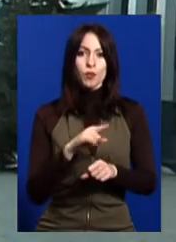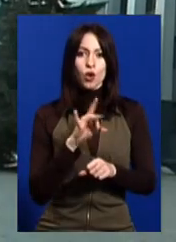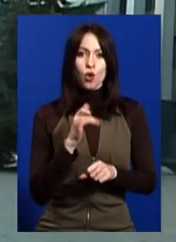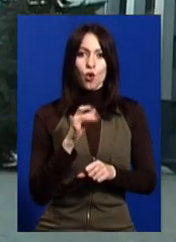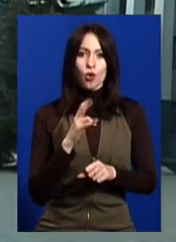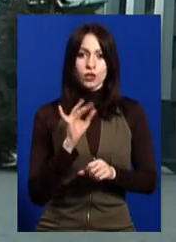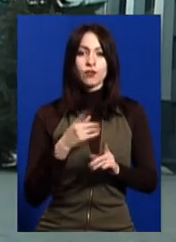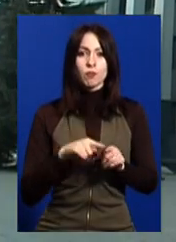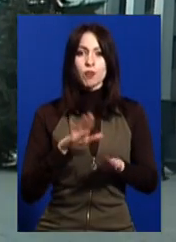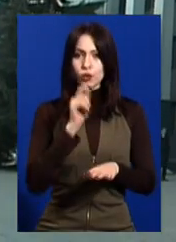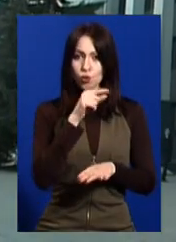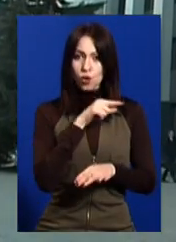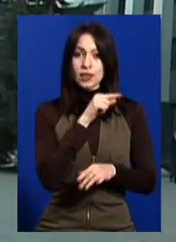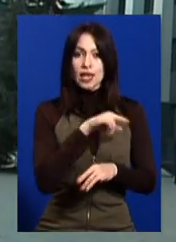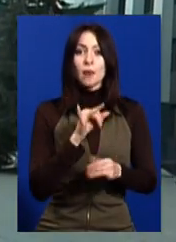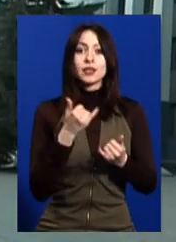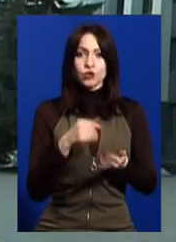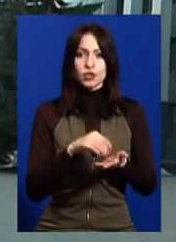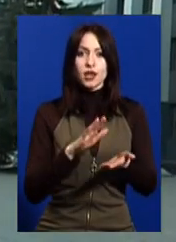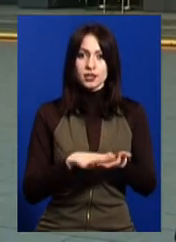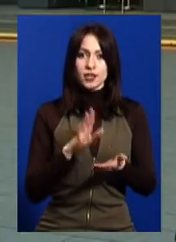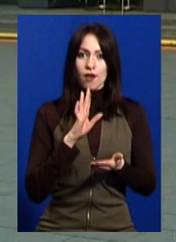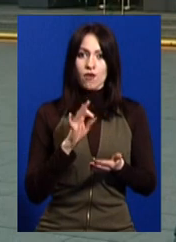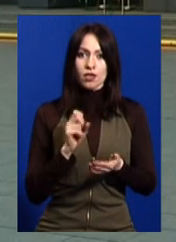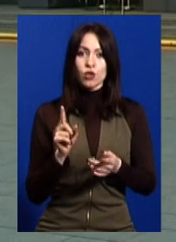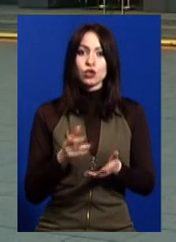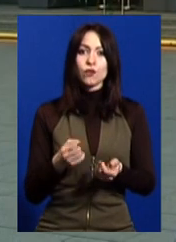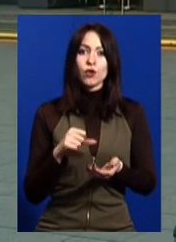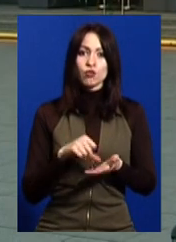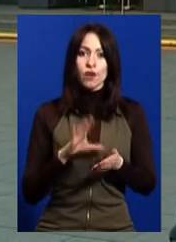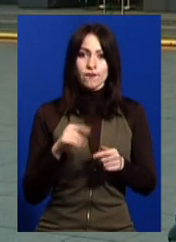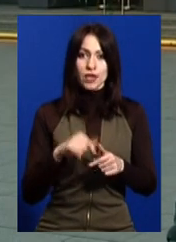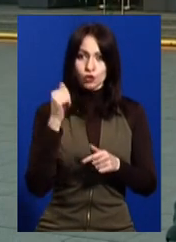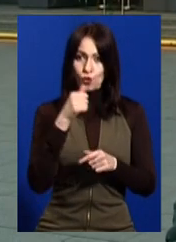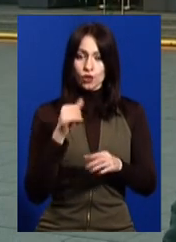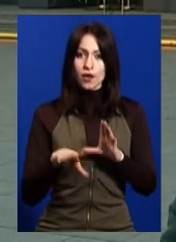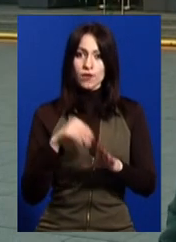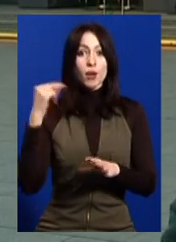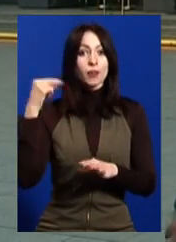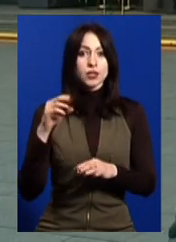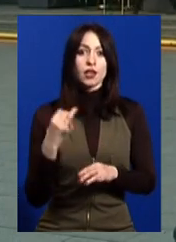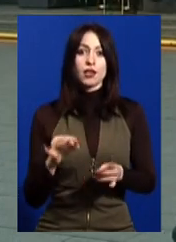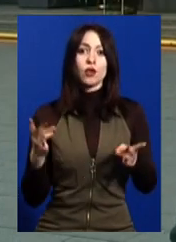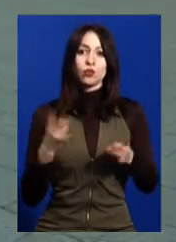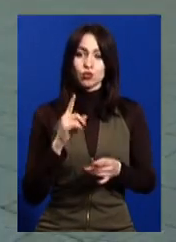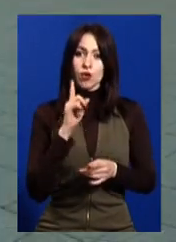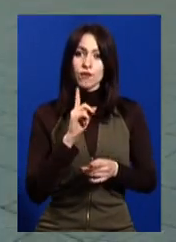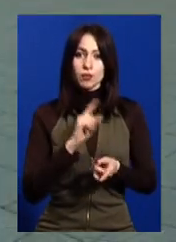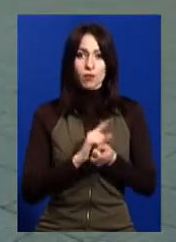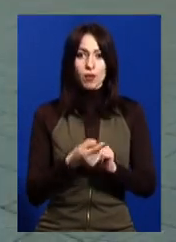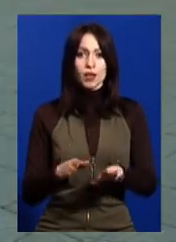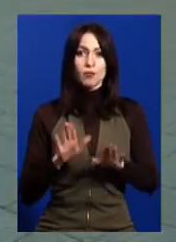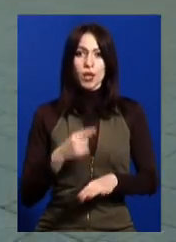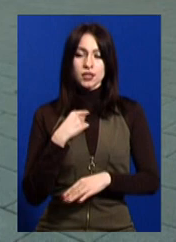це на Луганщині. Там і зараз зареєстрована студентка. Щоб взяти участь у цьогорічних виборах президента, їй потрібно тимчасово змінити